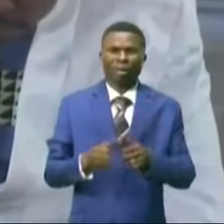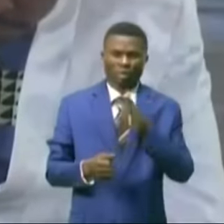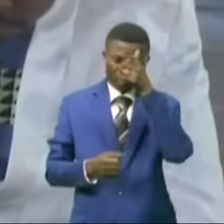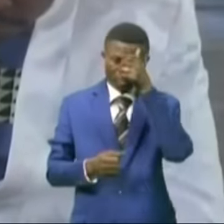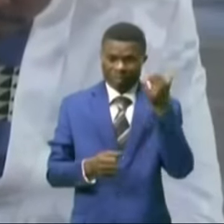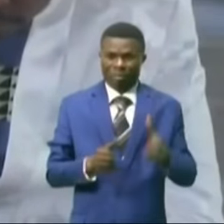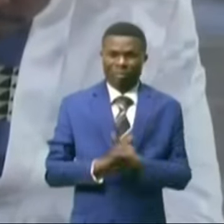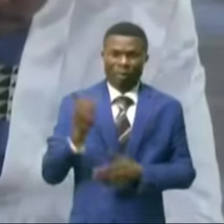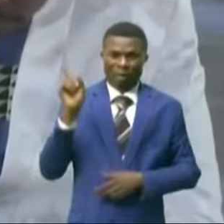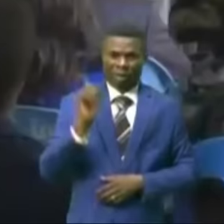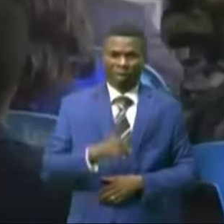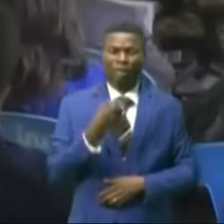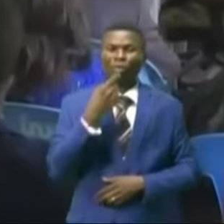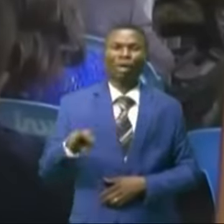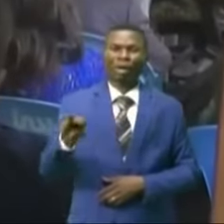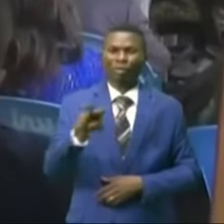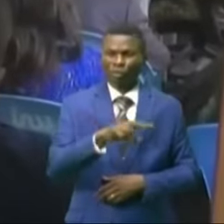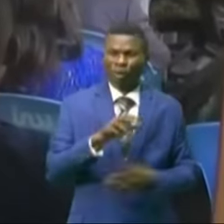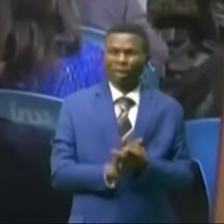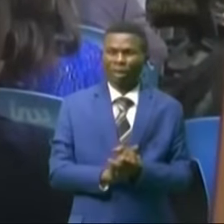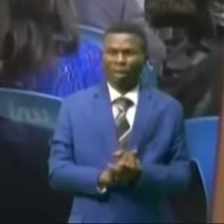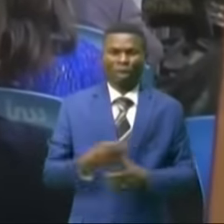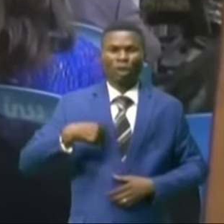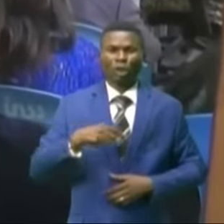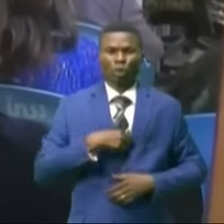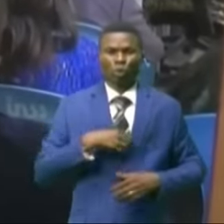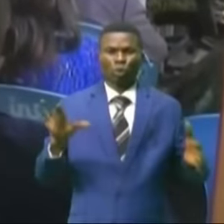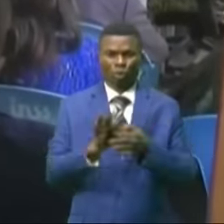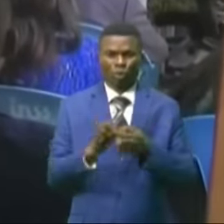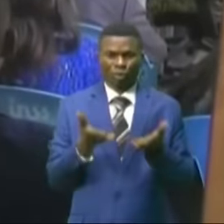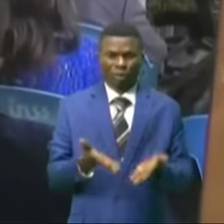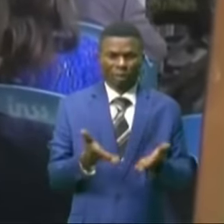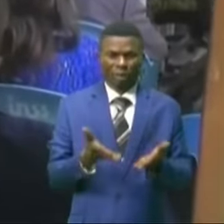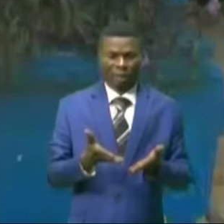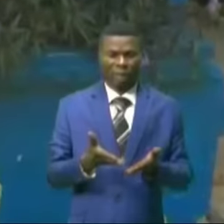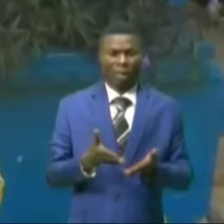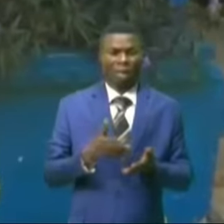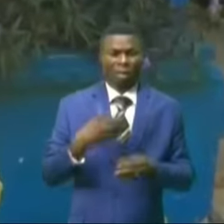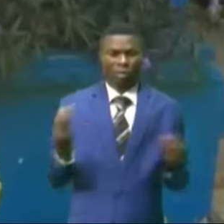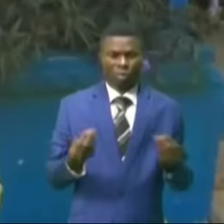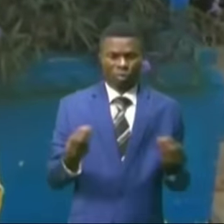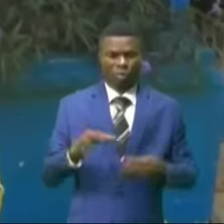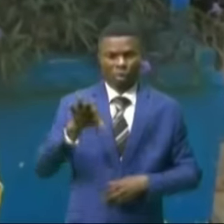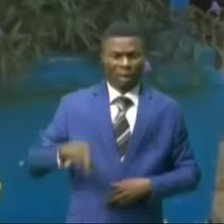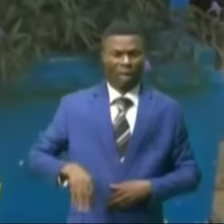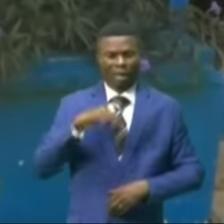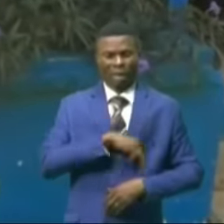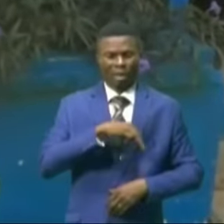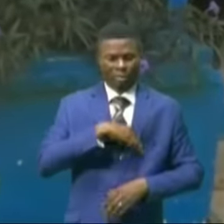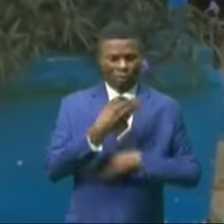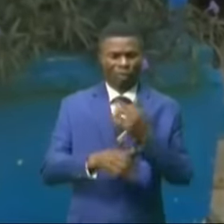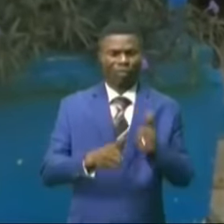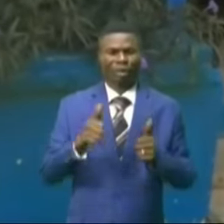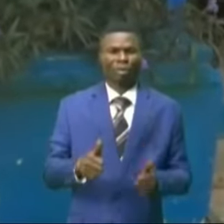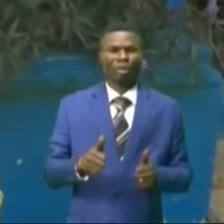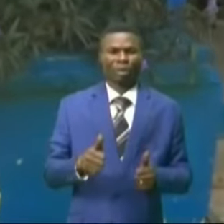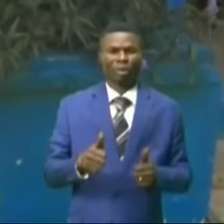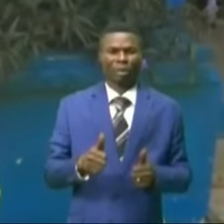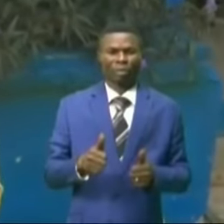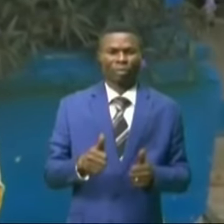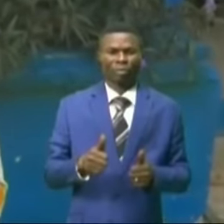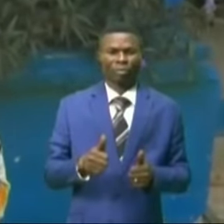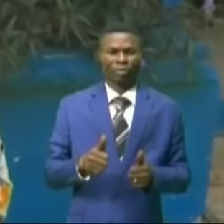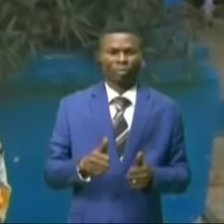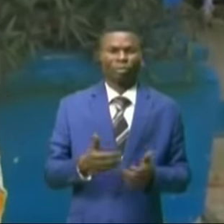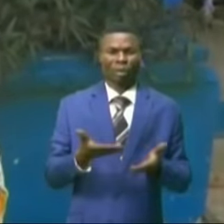venu nous booster, booster nos efforts pour que davantage nous puissions maximiser les